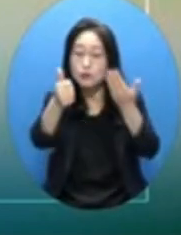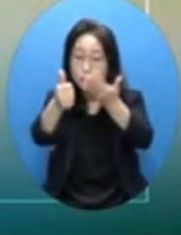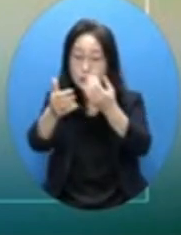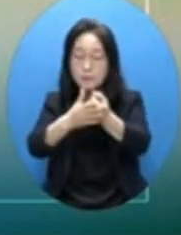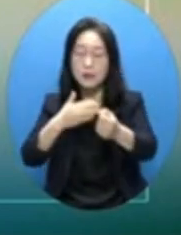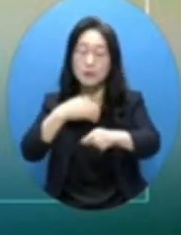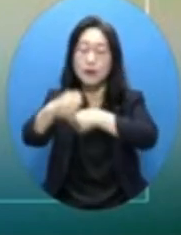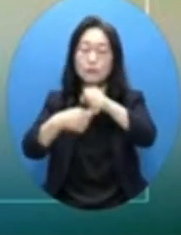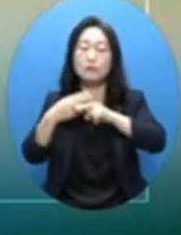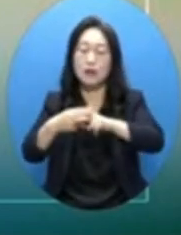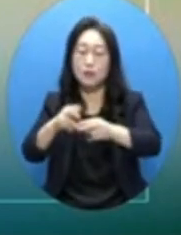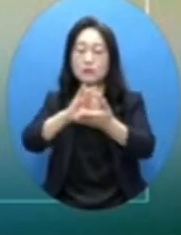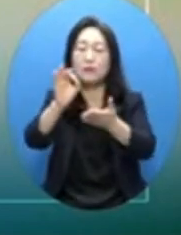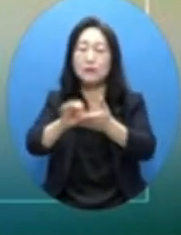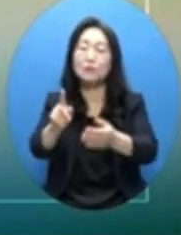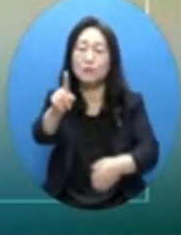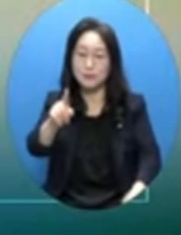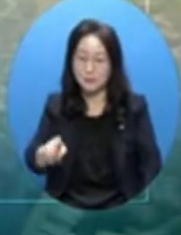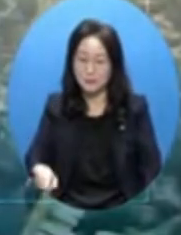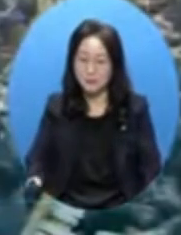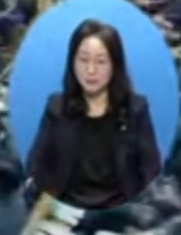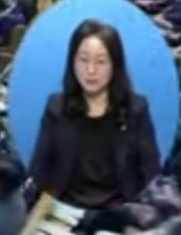않느냐?